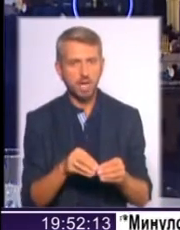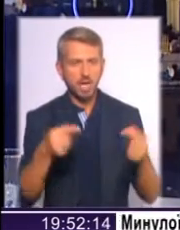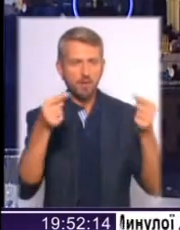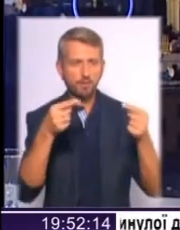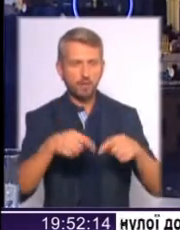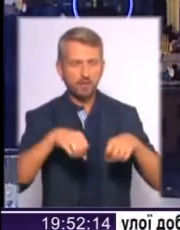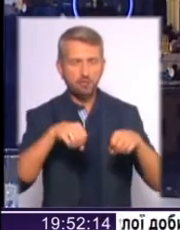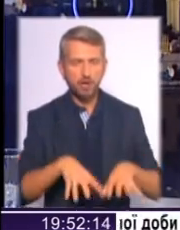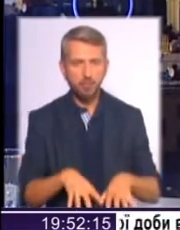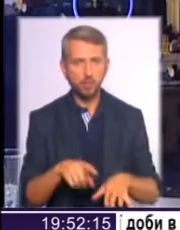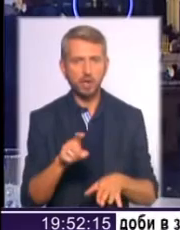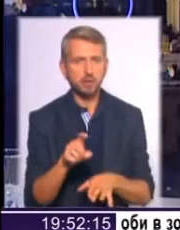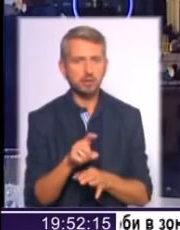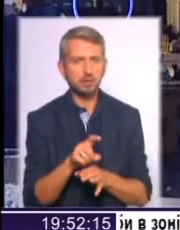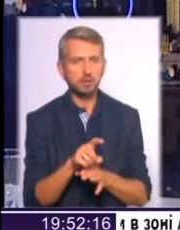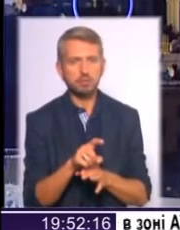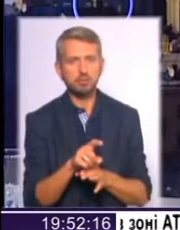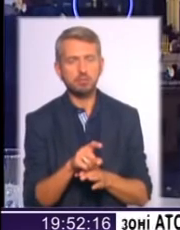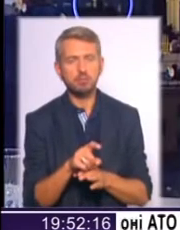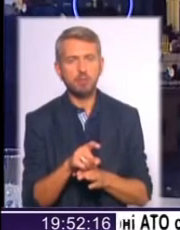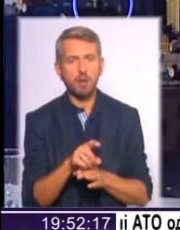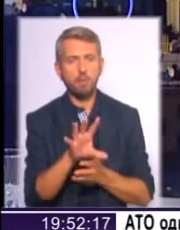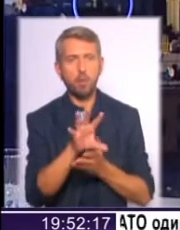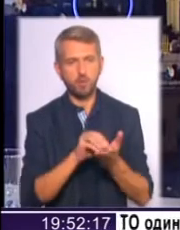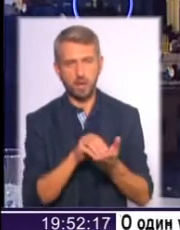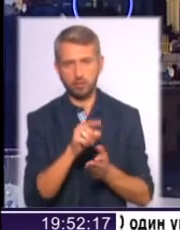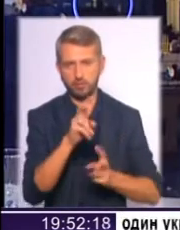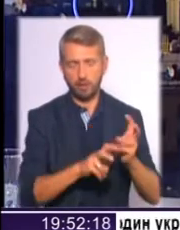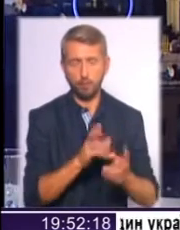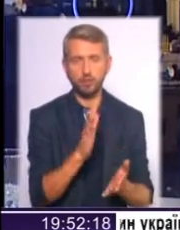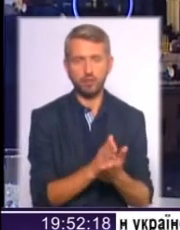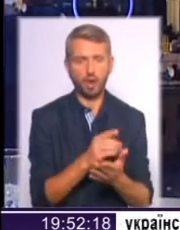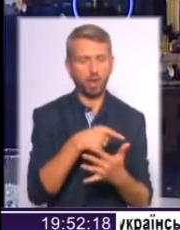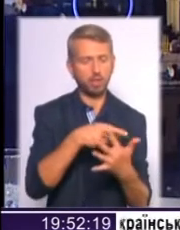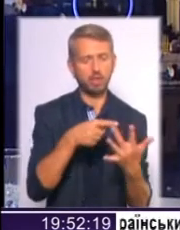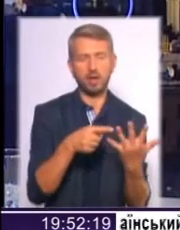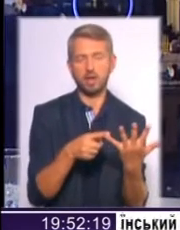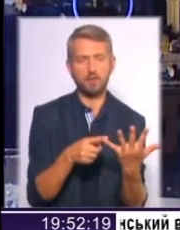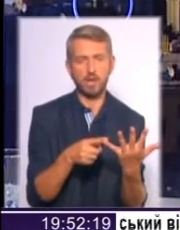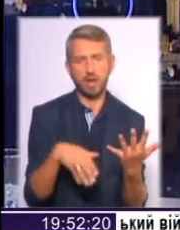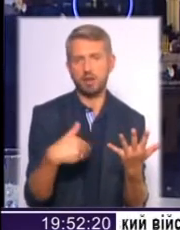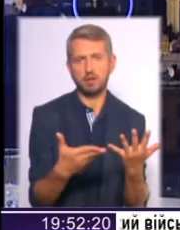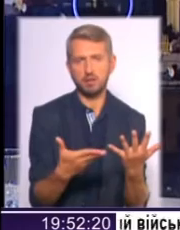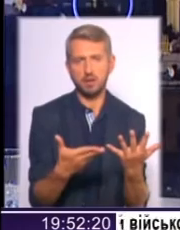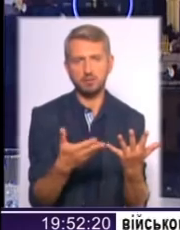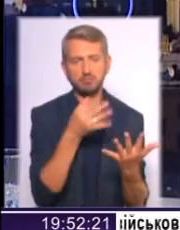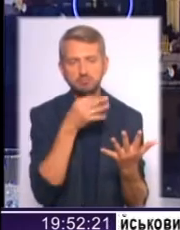з моделлю енергії. От, є декілька варіантів. І будемо в будь-якому